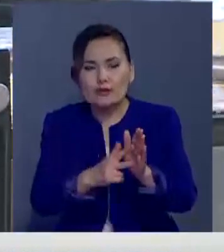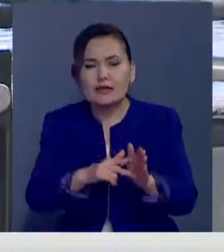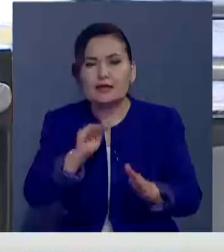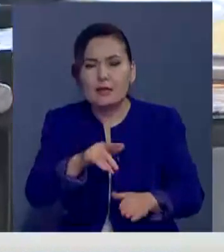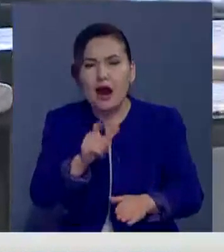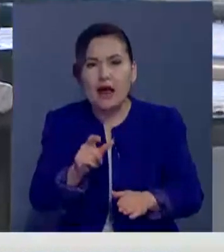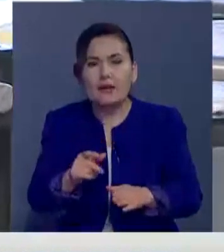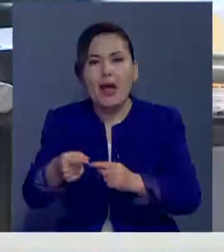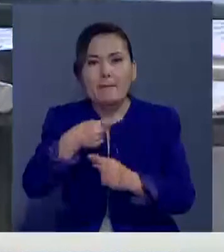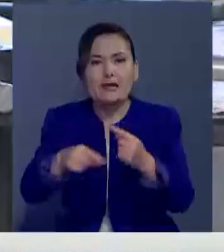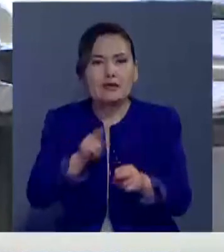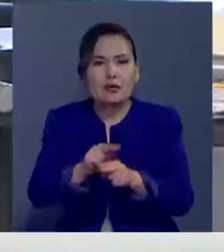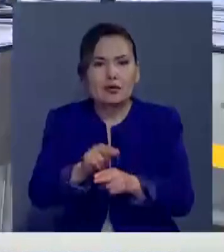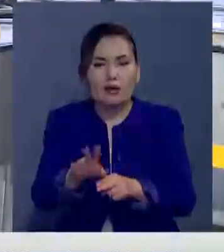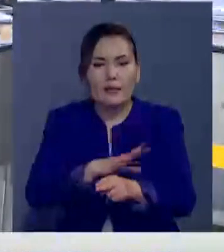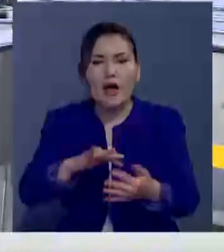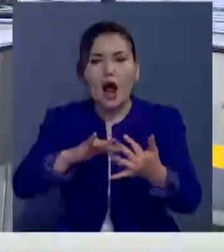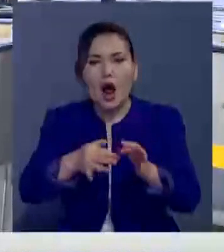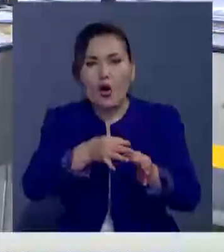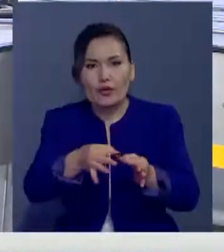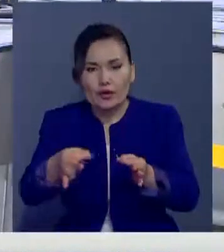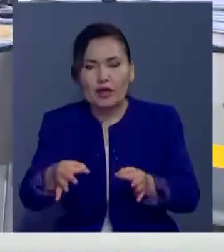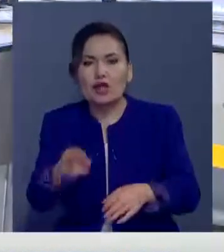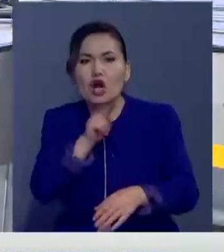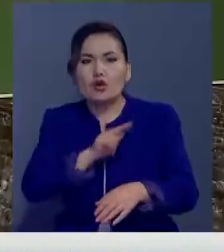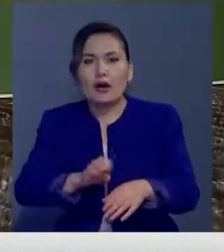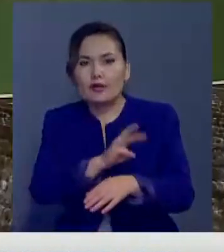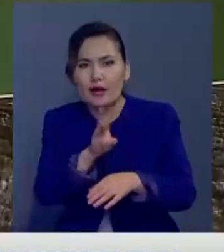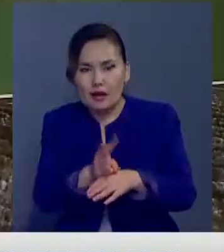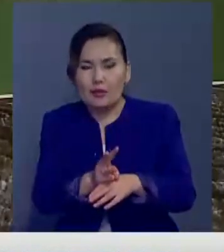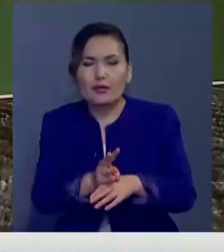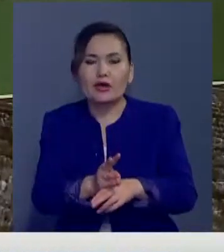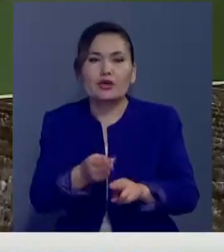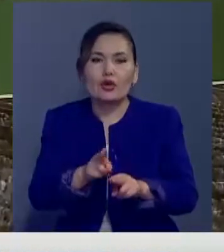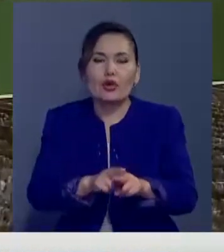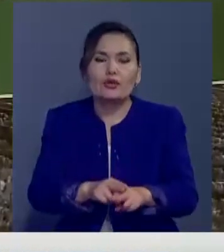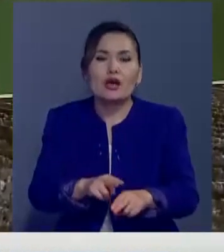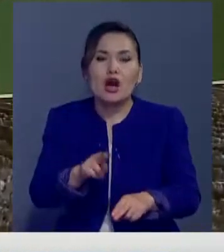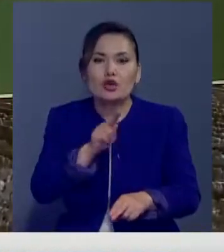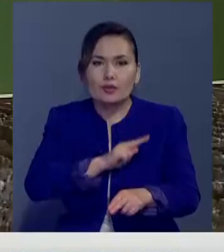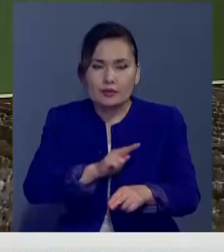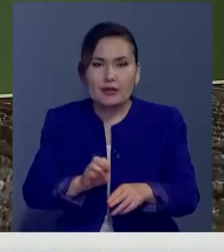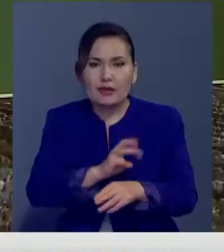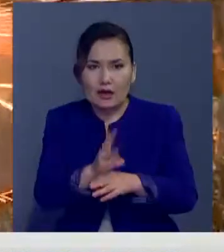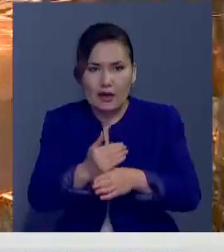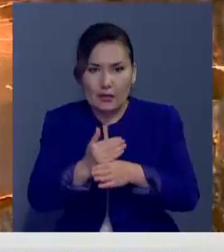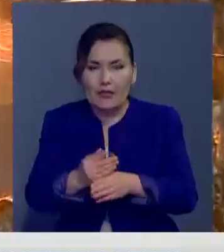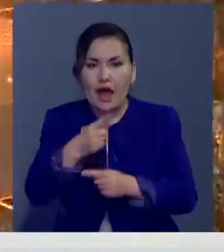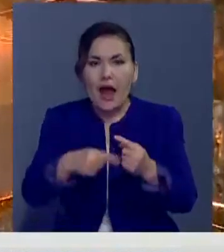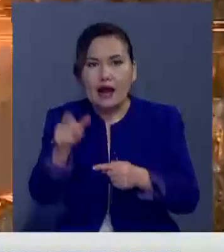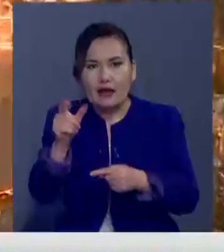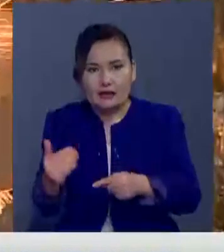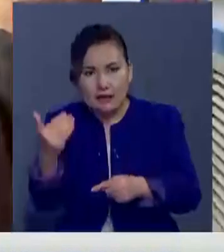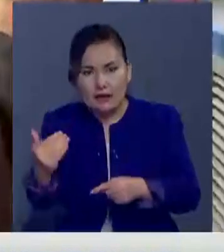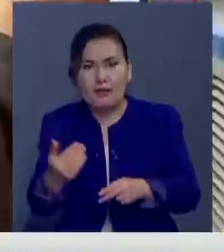оқытылды. Әсіресе, ауылдық жерлерде өзін-өзі жұмыспен қамтушылар мен жұмыссыздар қамтылды. Сондай-ақ, кәсіпкерлер